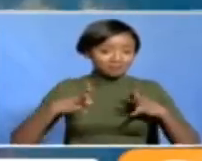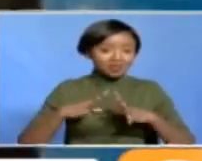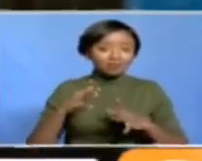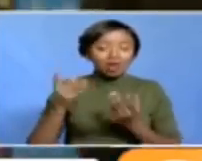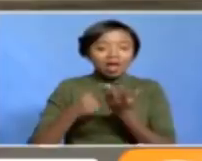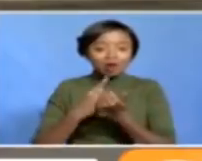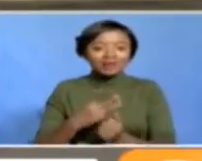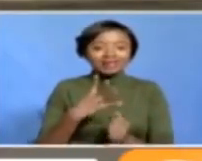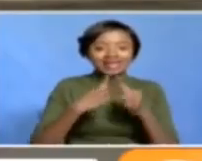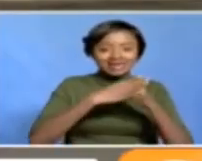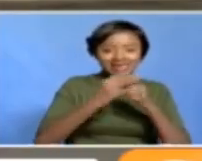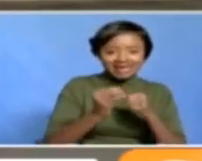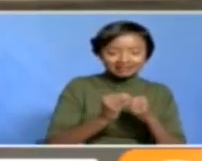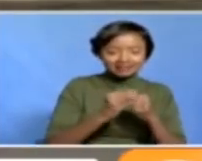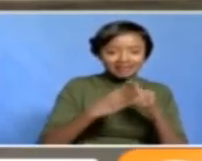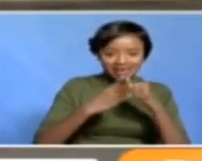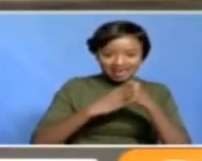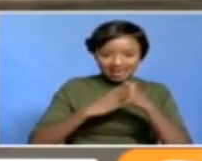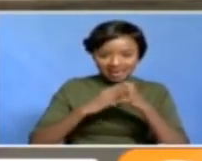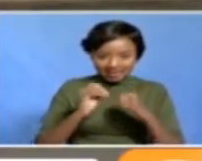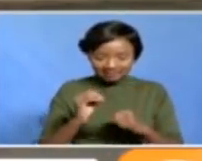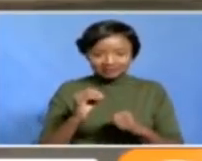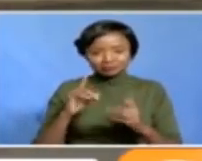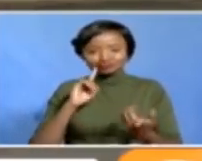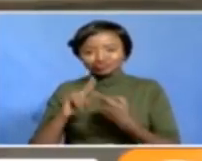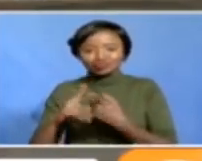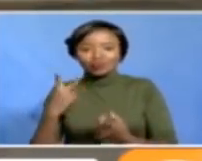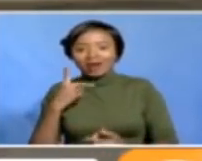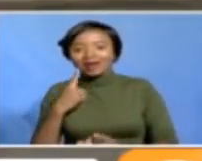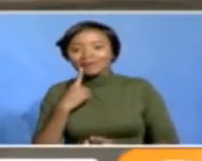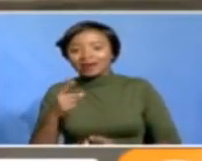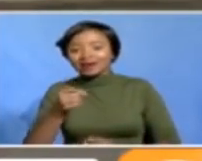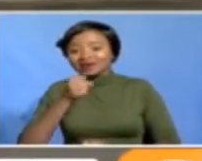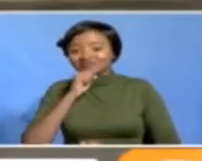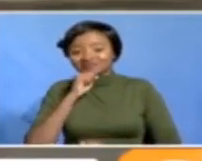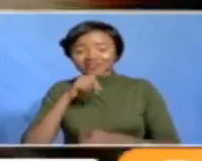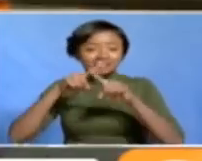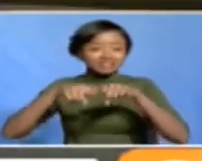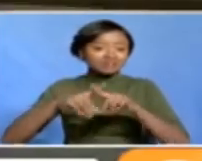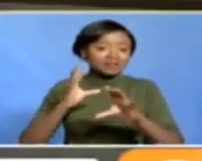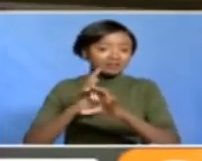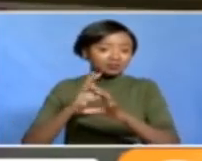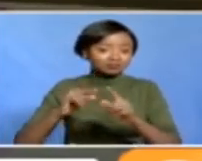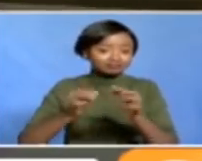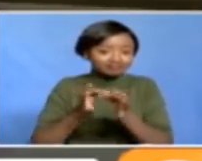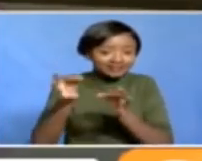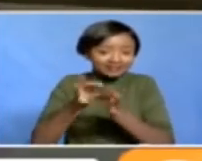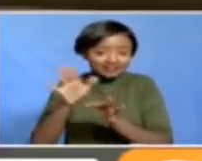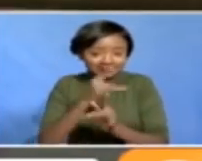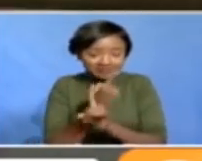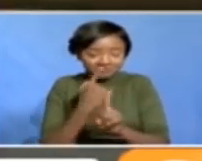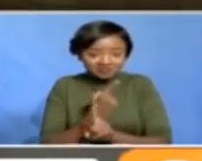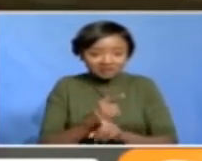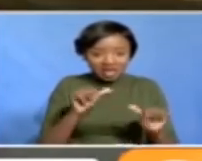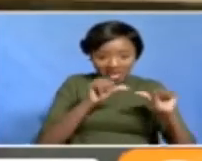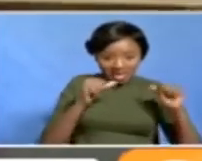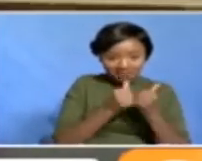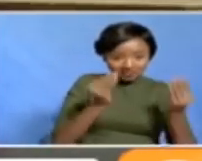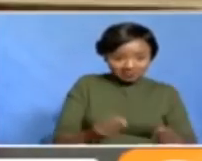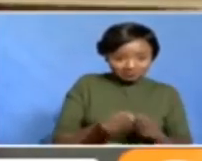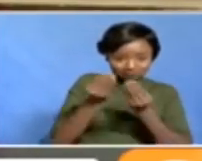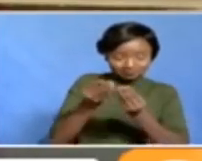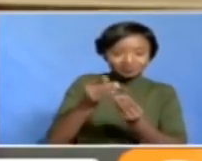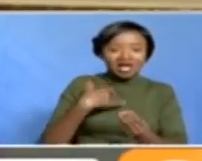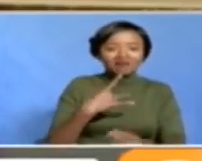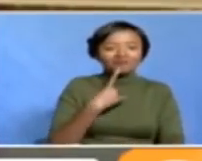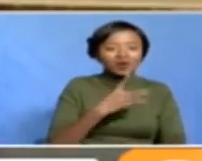90 to 155 people per trip, depending on its size. The agency providing the service has 140